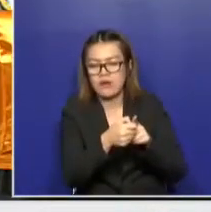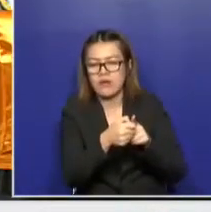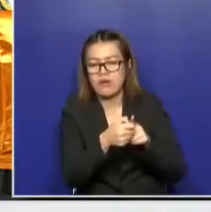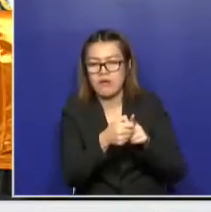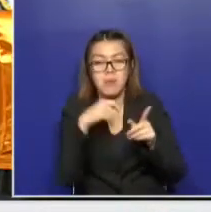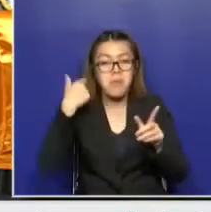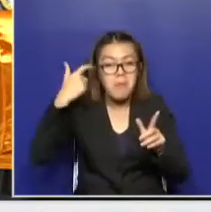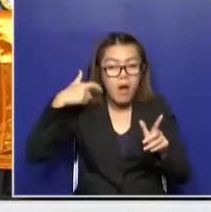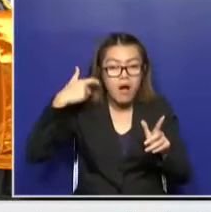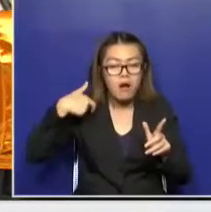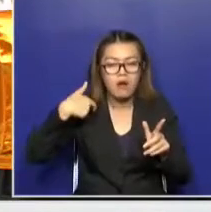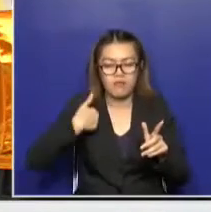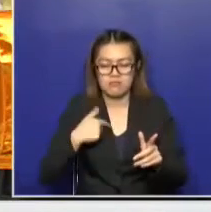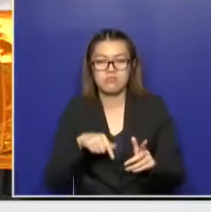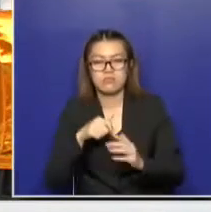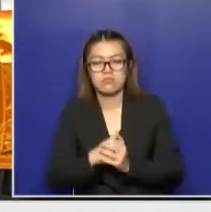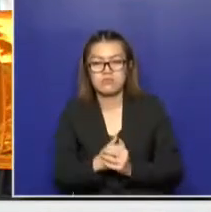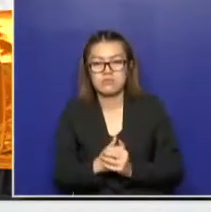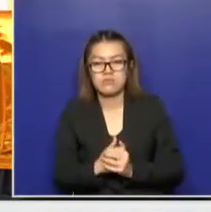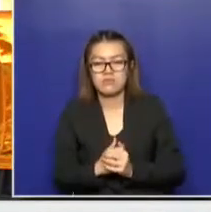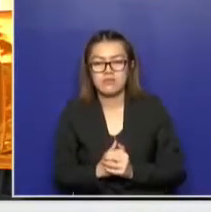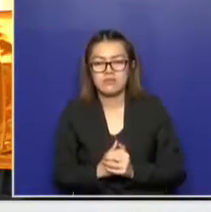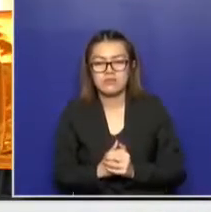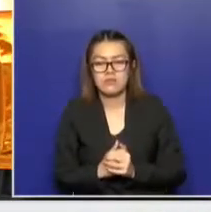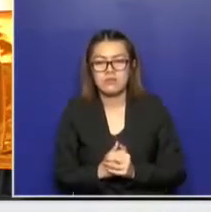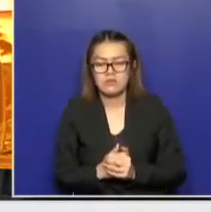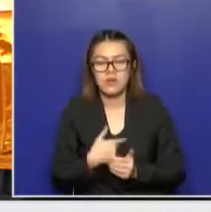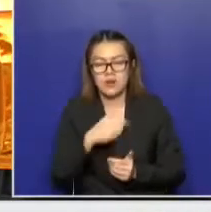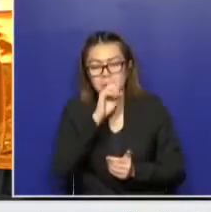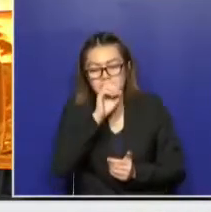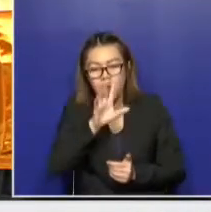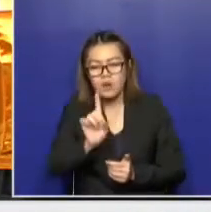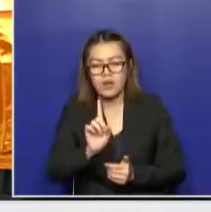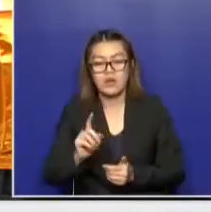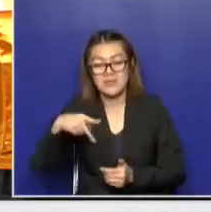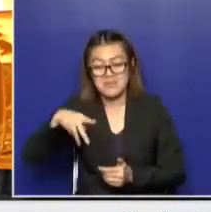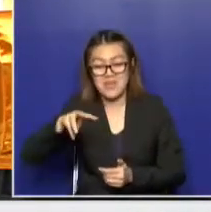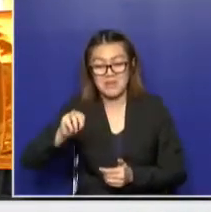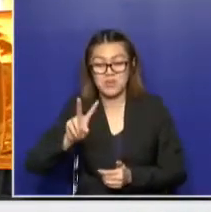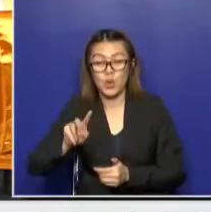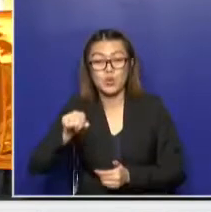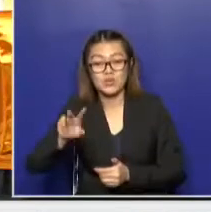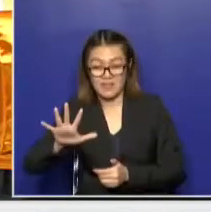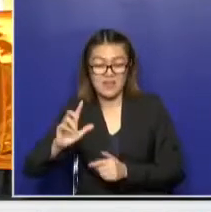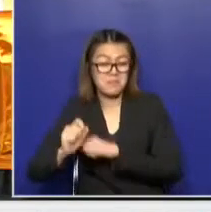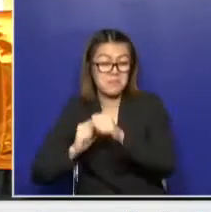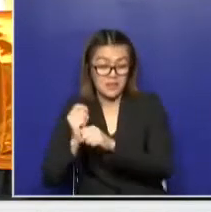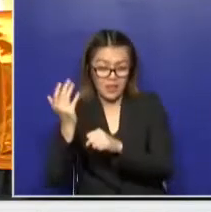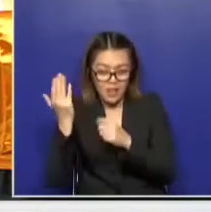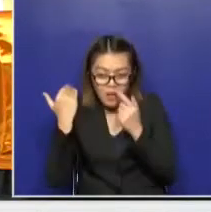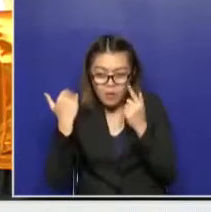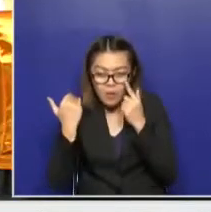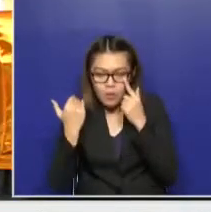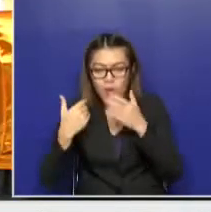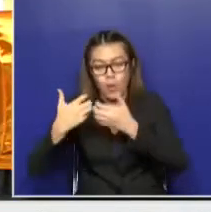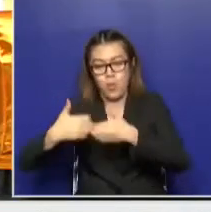ออกในระยะกลางเนี่ยเราผมได้มาพูดอภิปรายในเรื่องกับ PM 2.5 เมื่อปีที่แล้วเนี่ยผมอยากเห็นโรงง